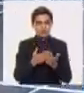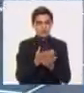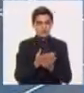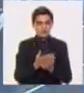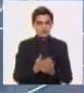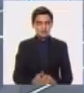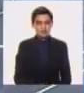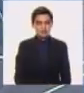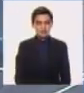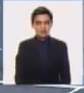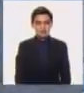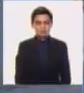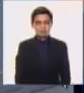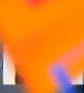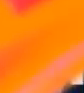аңдатпа.